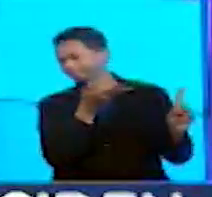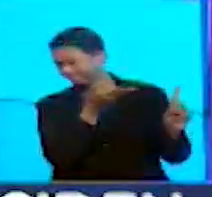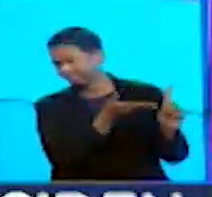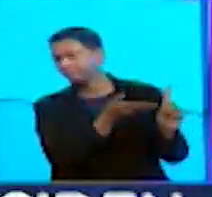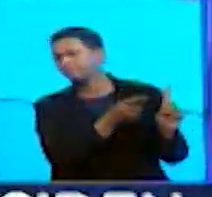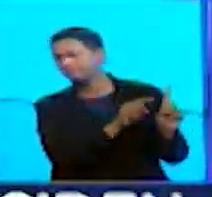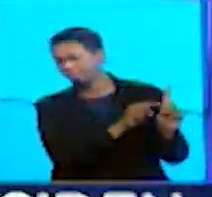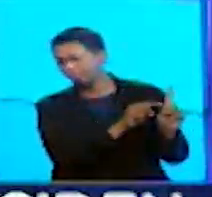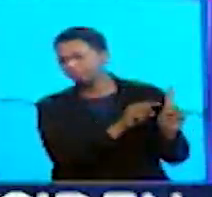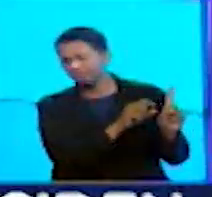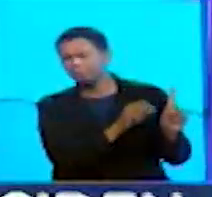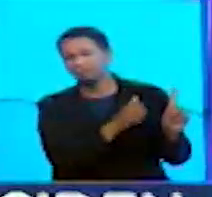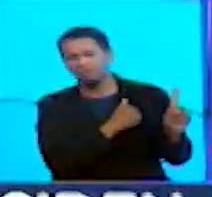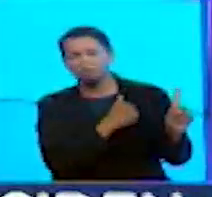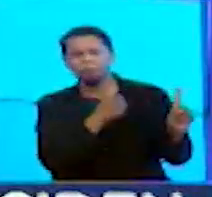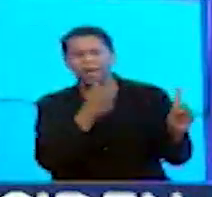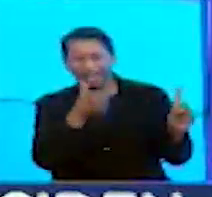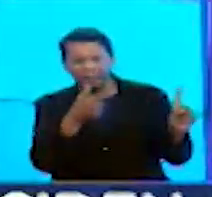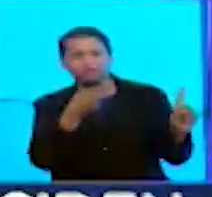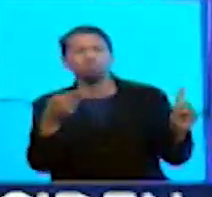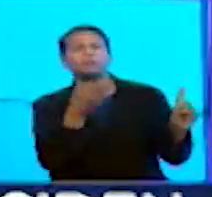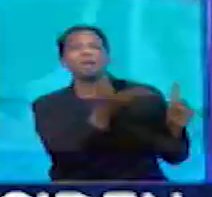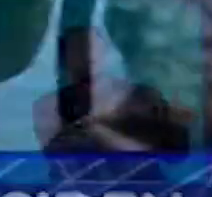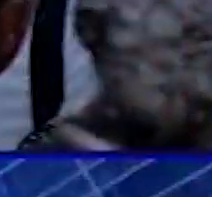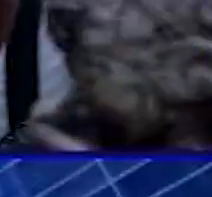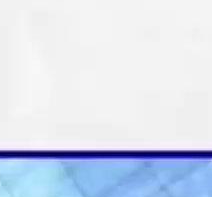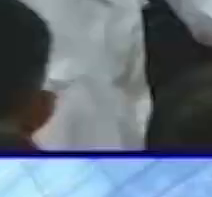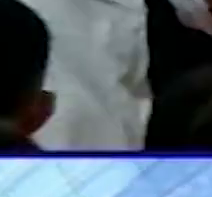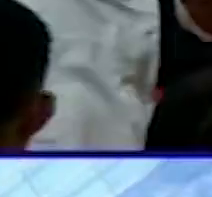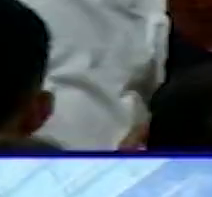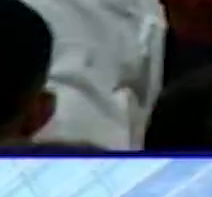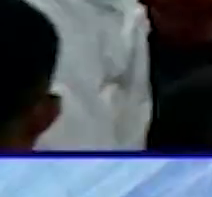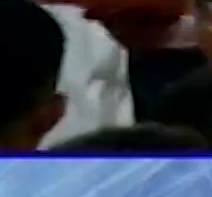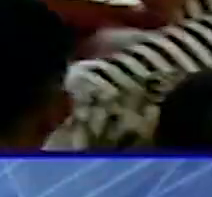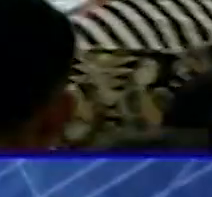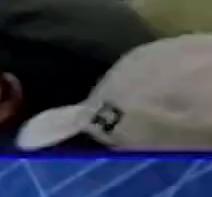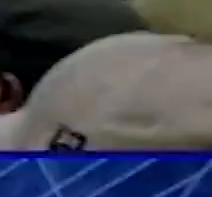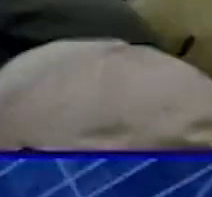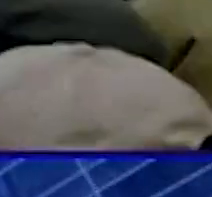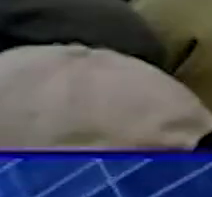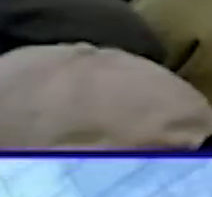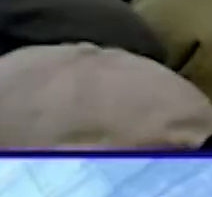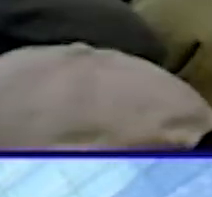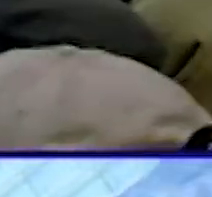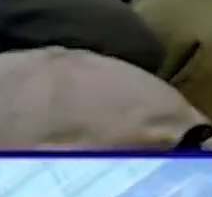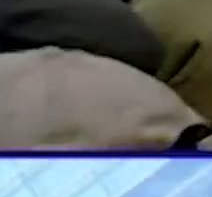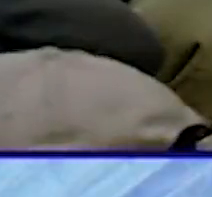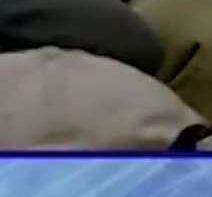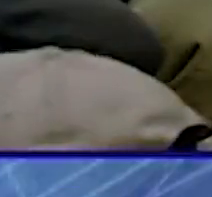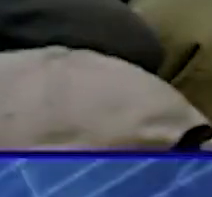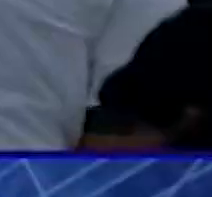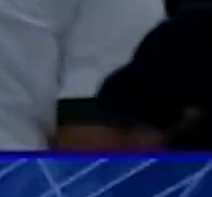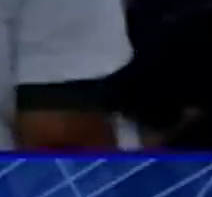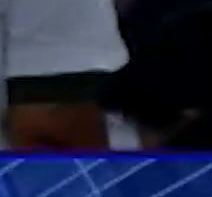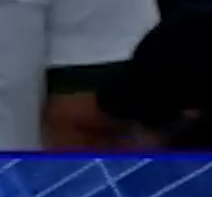Indonesia. Dan pasti, sekali lagi saya ingin mengatakan, Presiden mengatakan, kalau ingin menjadi menteri dalam Kabinet